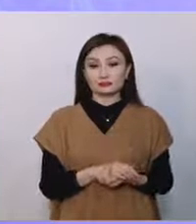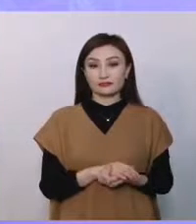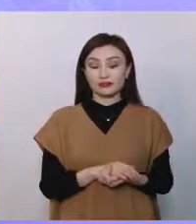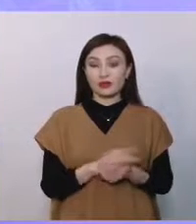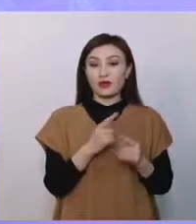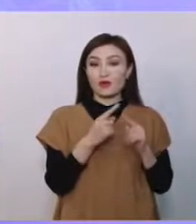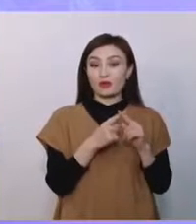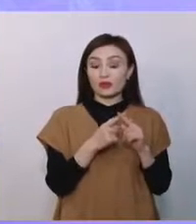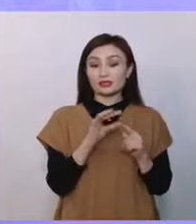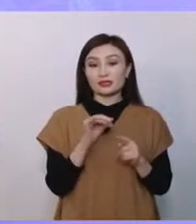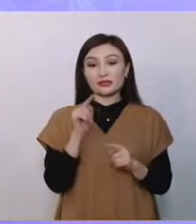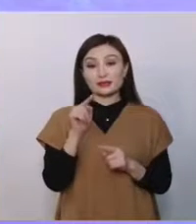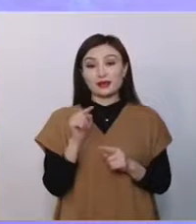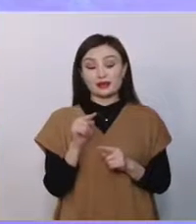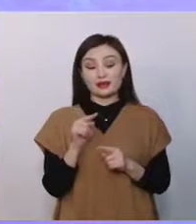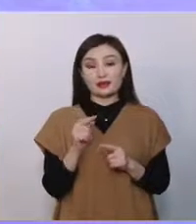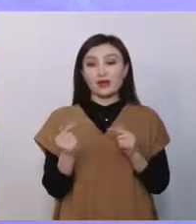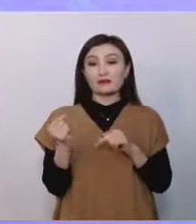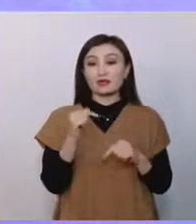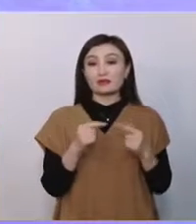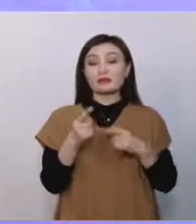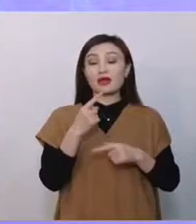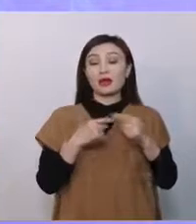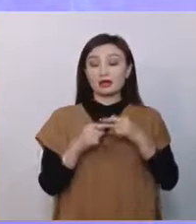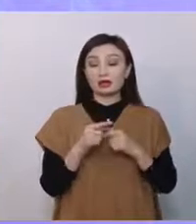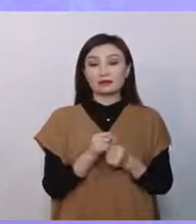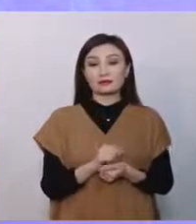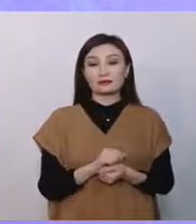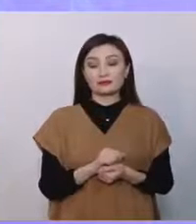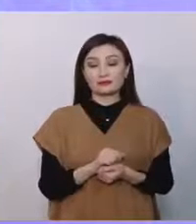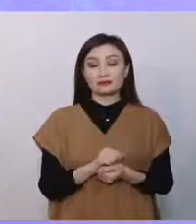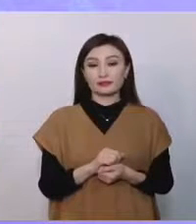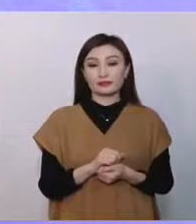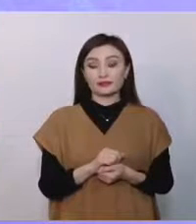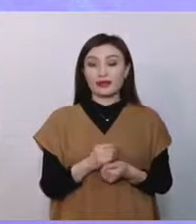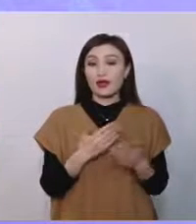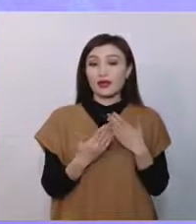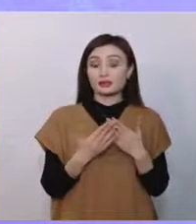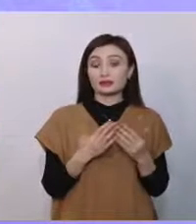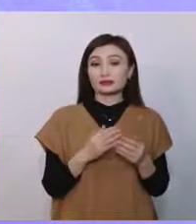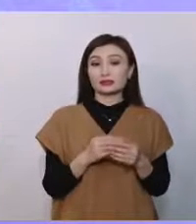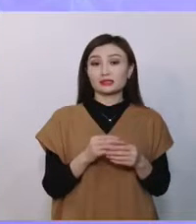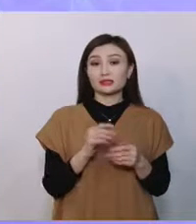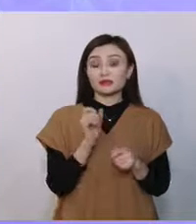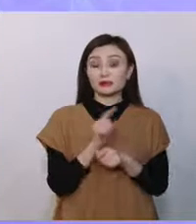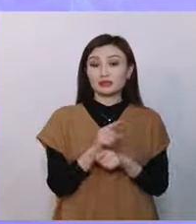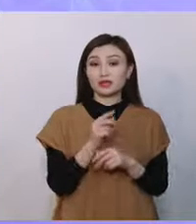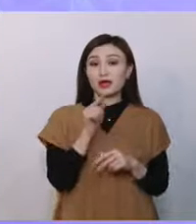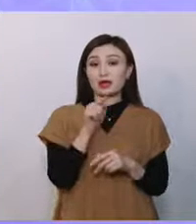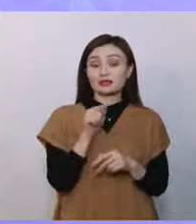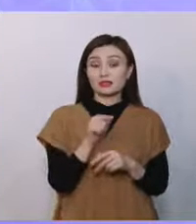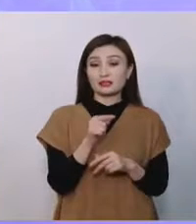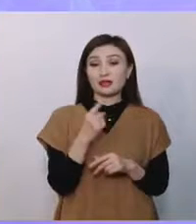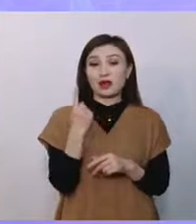умножение и деление взаимно обратные действия если произведение разделить на